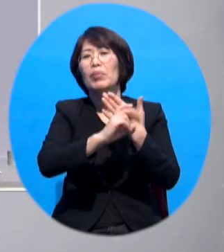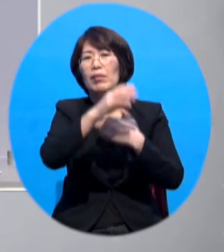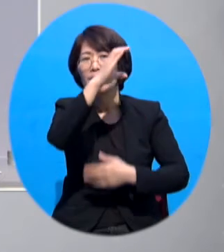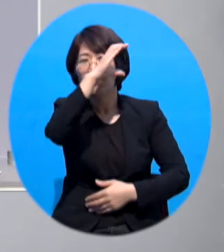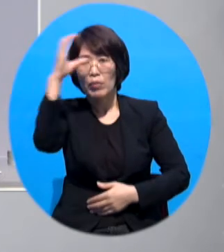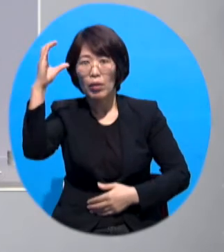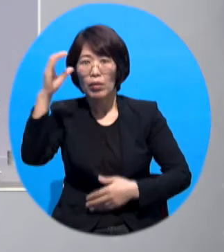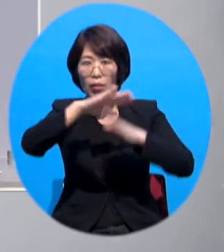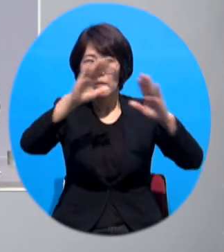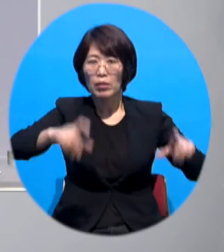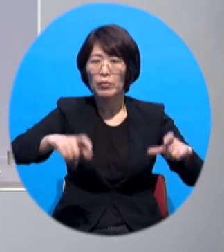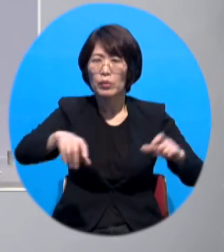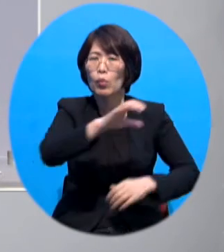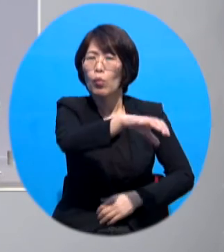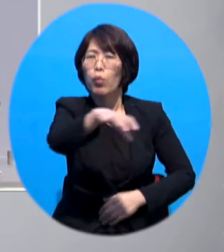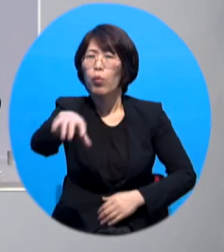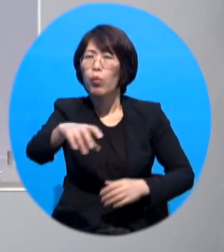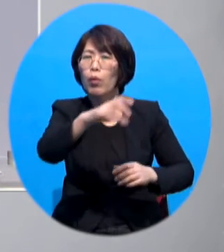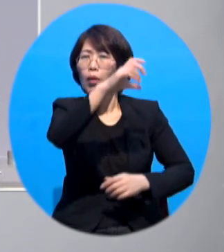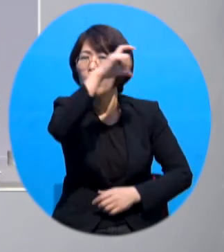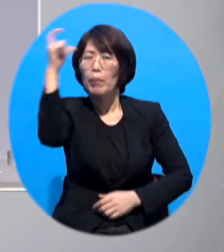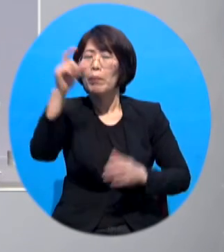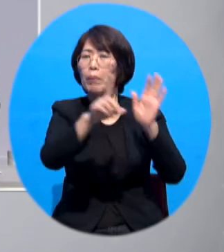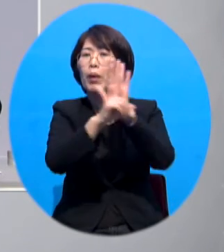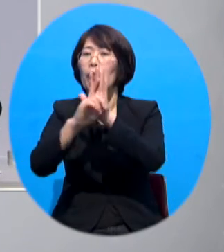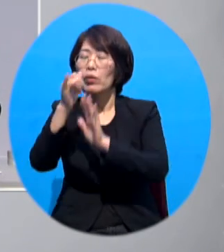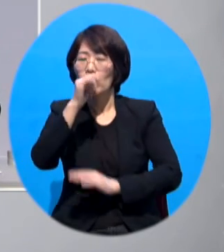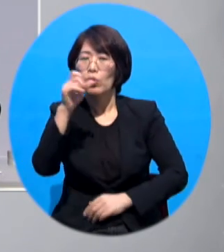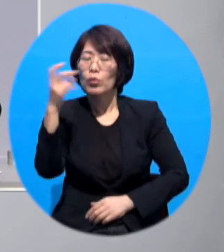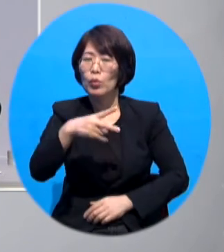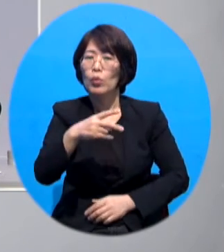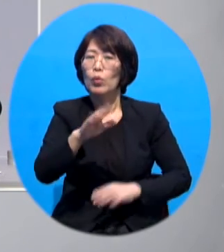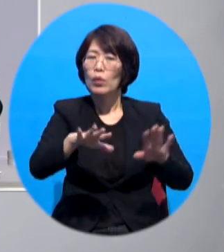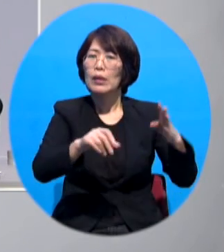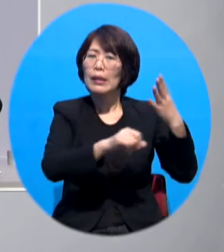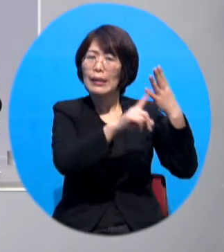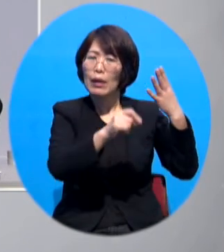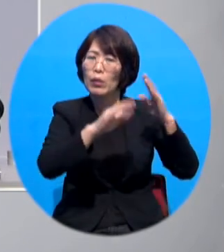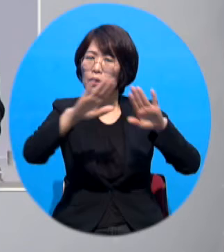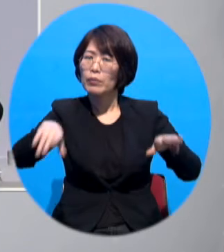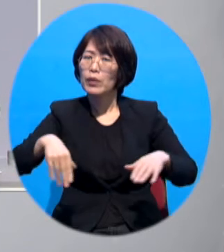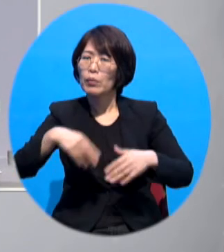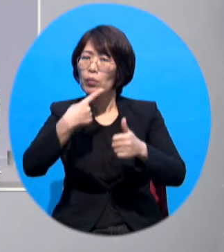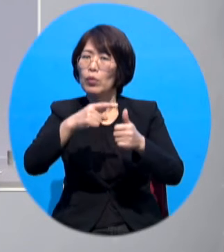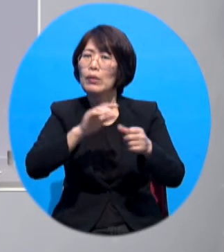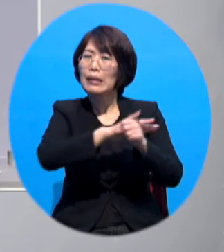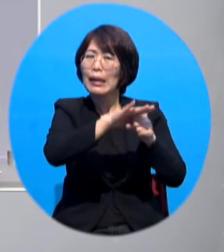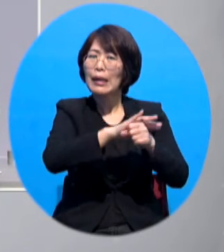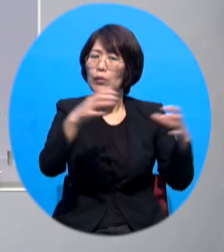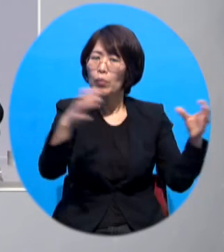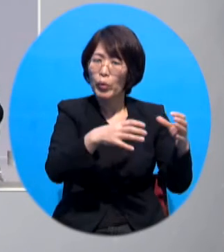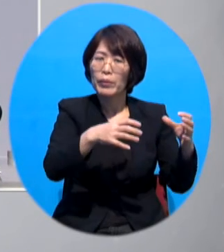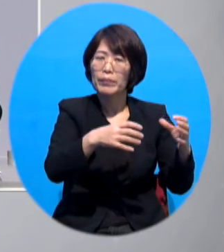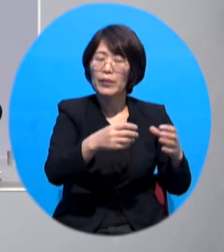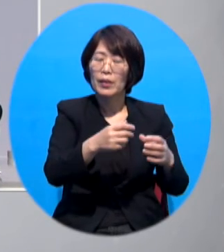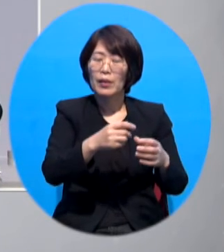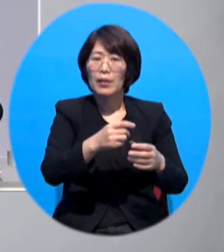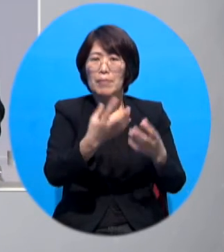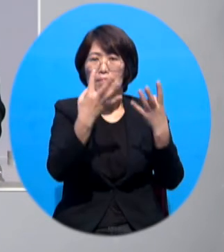전남도 4 곳곳에 계시를 했어요 그런데 올 4월에는 에 전담 기억을 사랑하는 모임 으로 또 수백개가 계시 됐어요